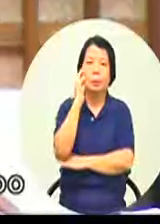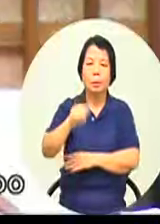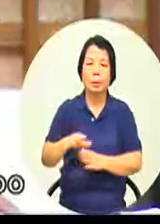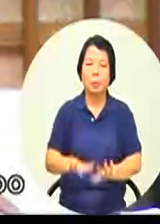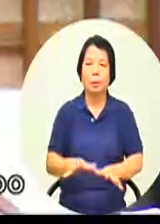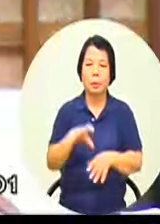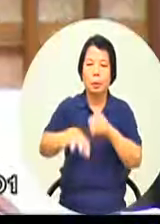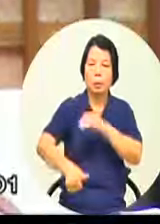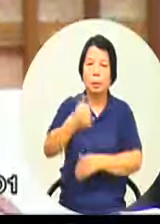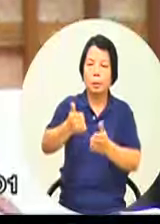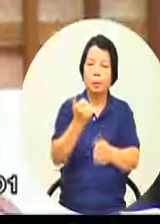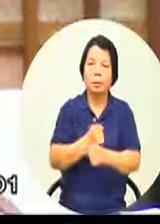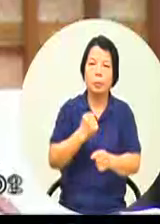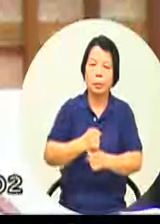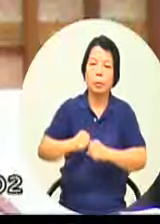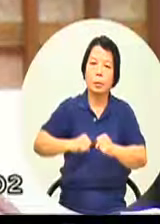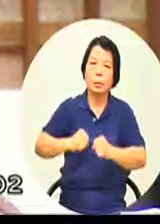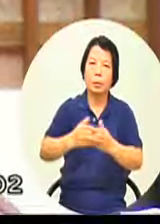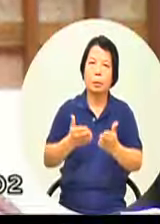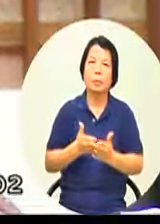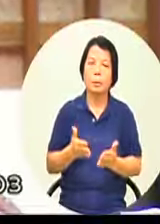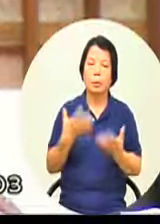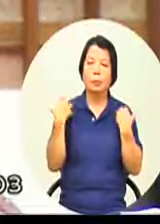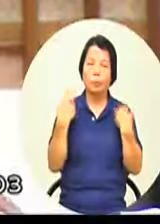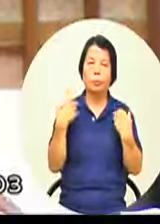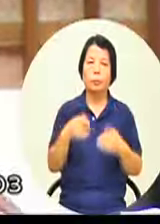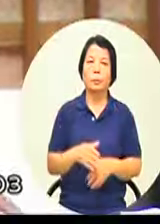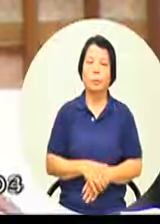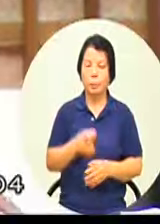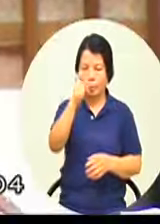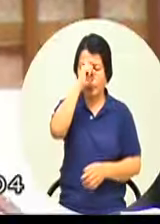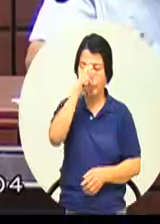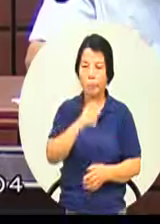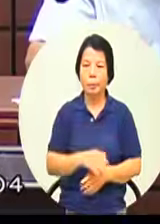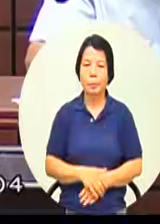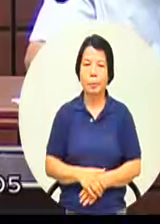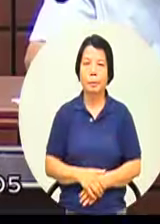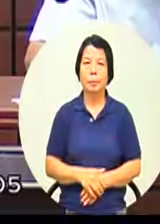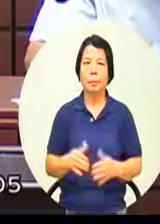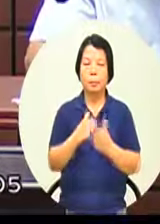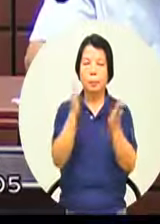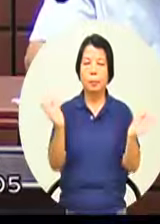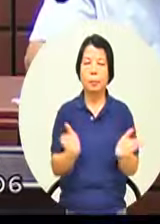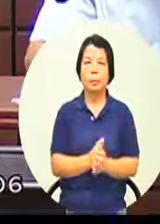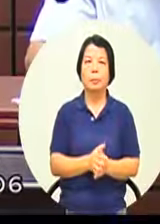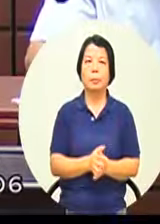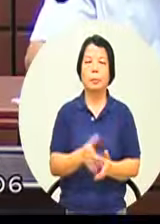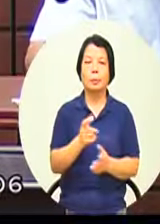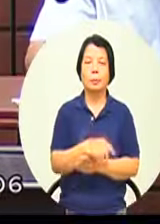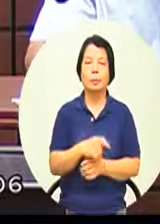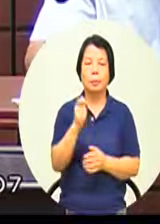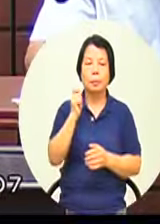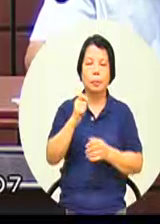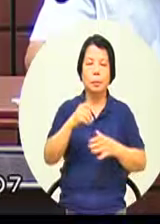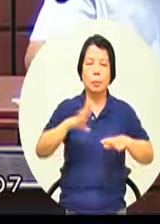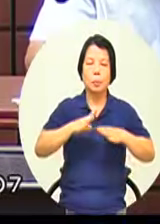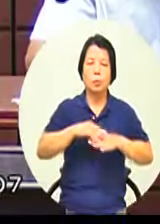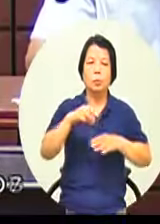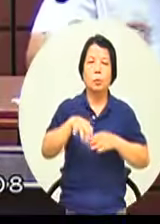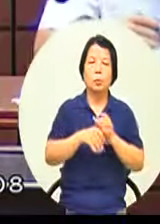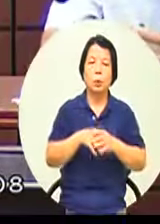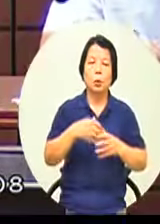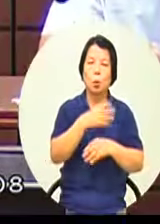局长的作为，你要把它这个。 我们希望说，在整个比如说紫光区龙尾的滚动仓储